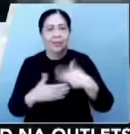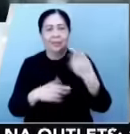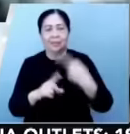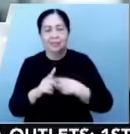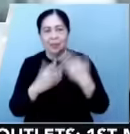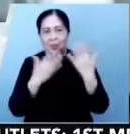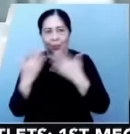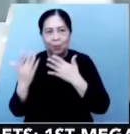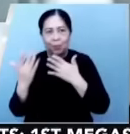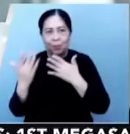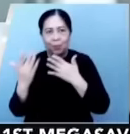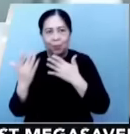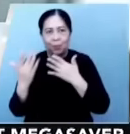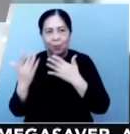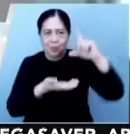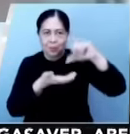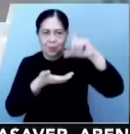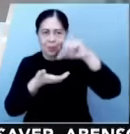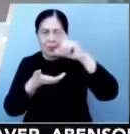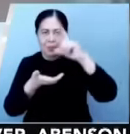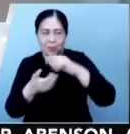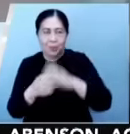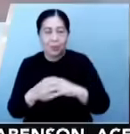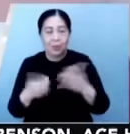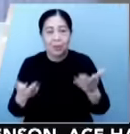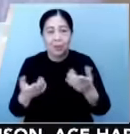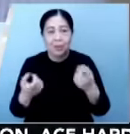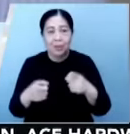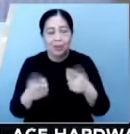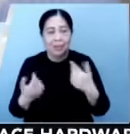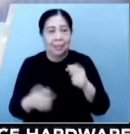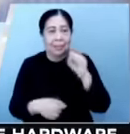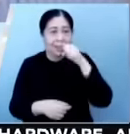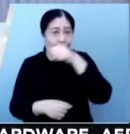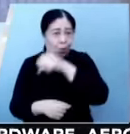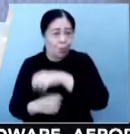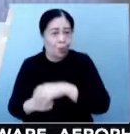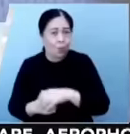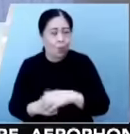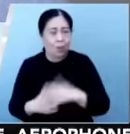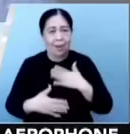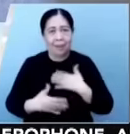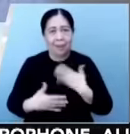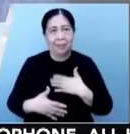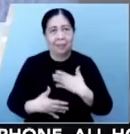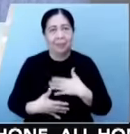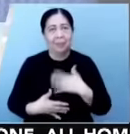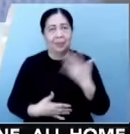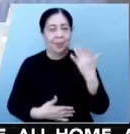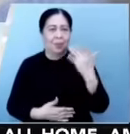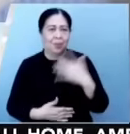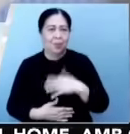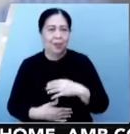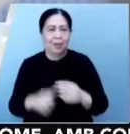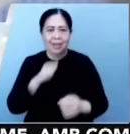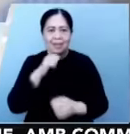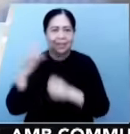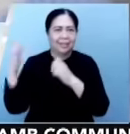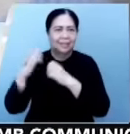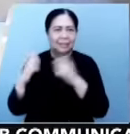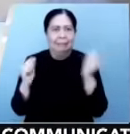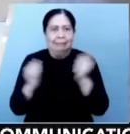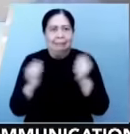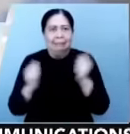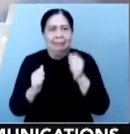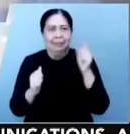pre-debut pictorial, ginawa pa sa Taiwan. Ang saya lang po kasi hindi ko ini-expect na lamig po pala, para